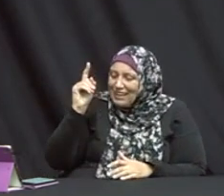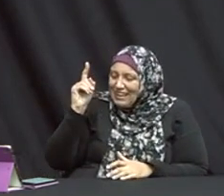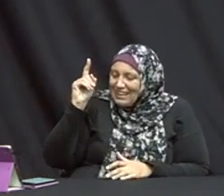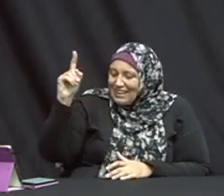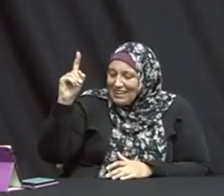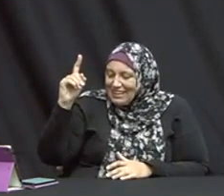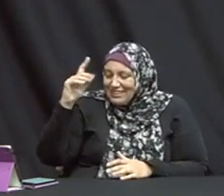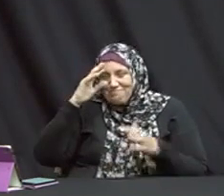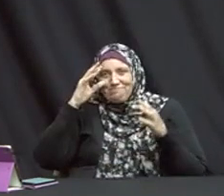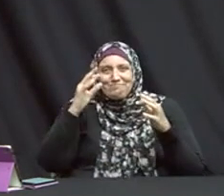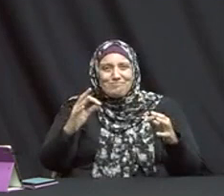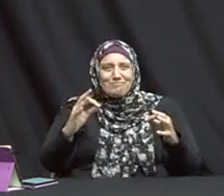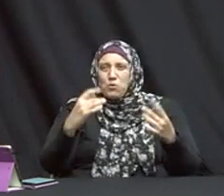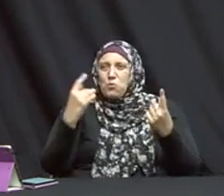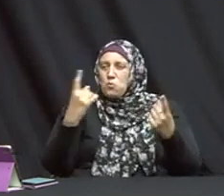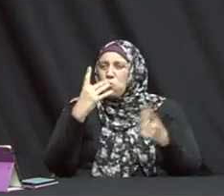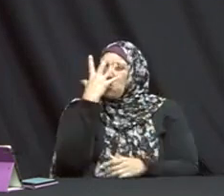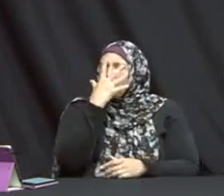تحاها